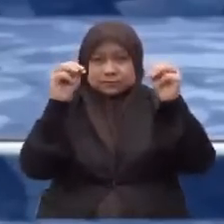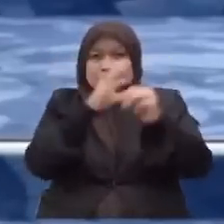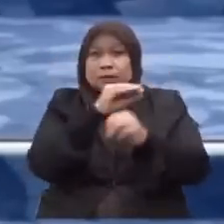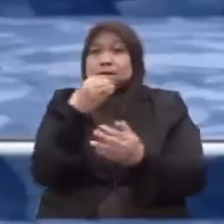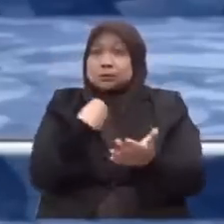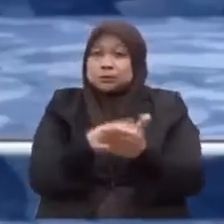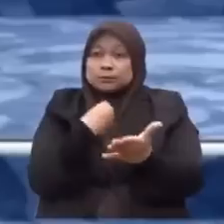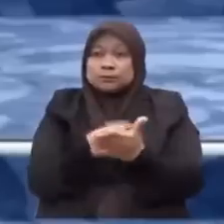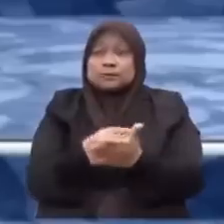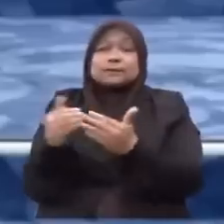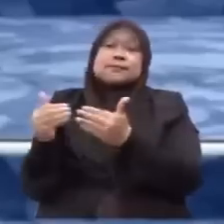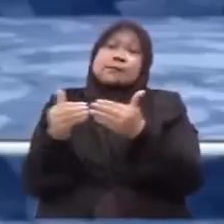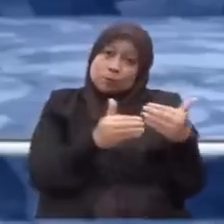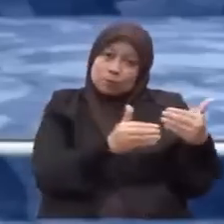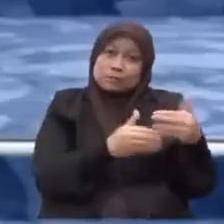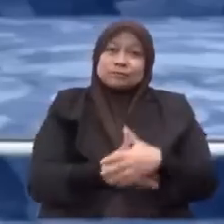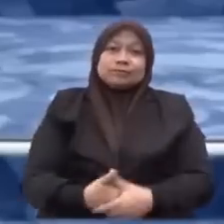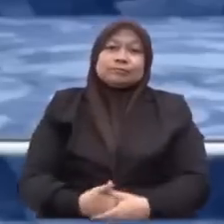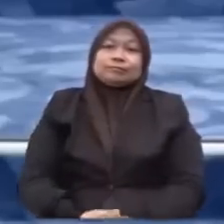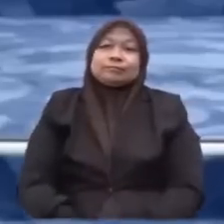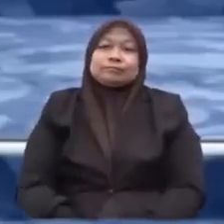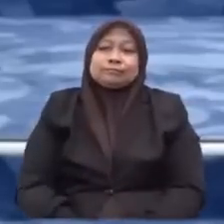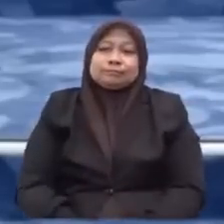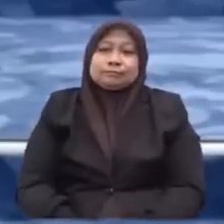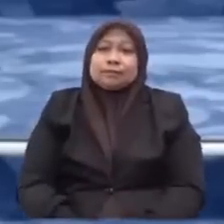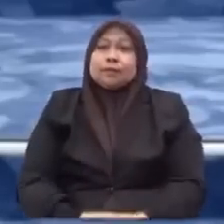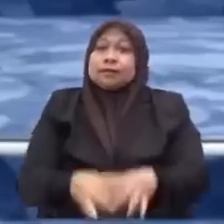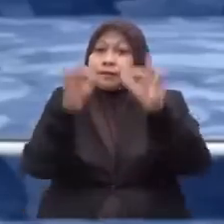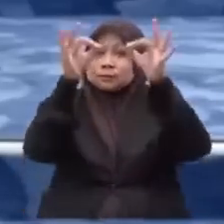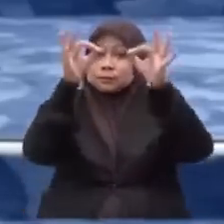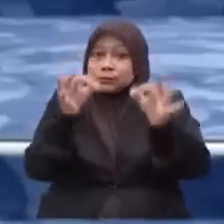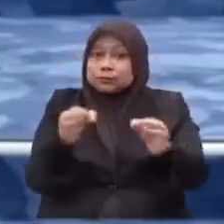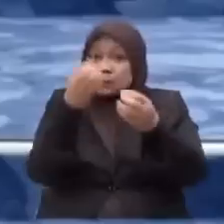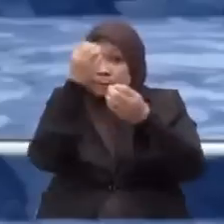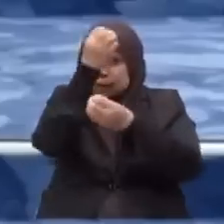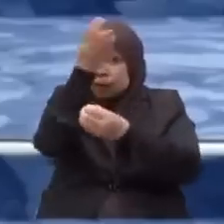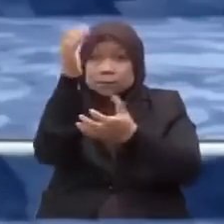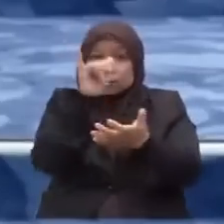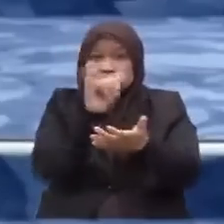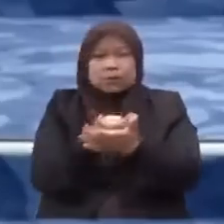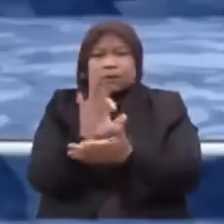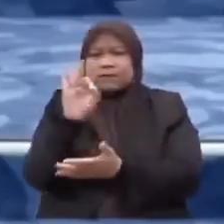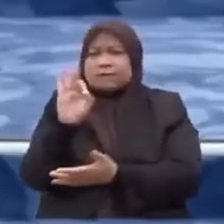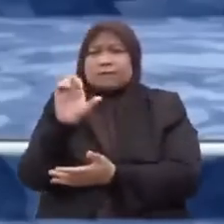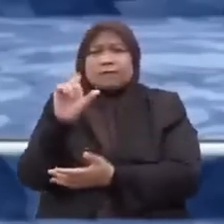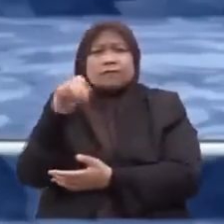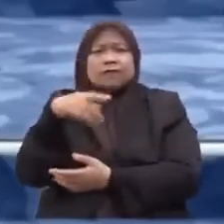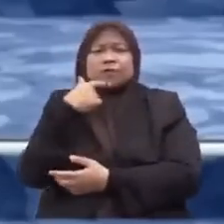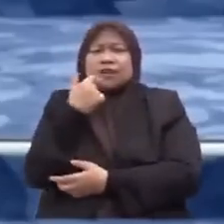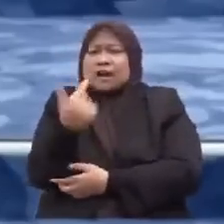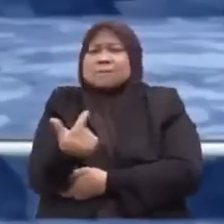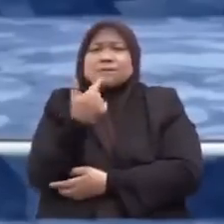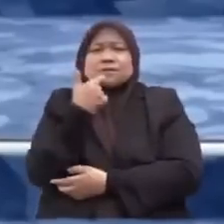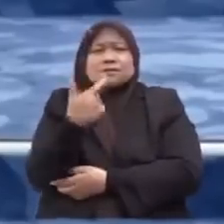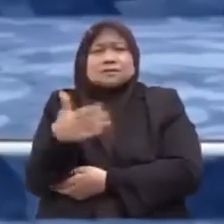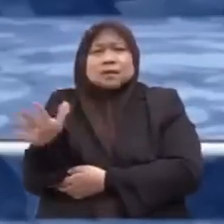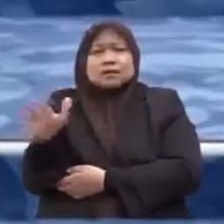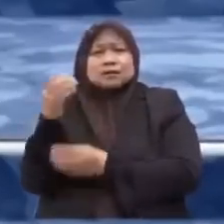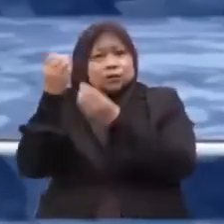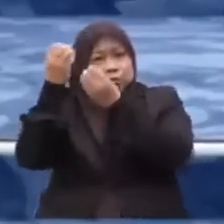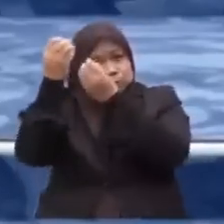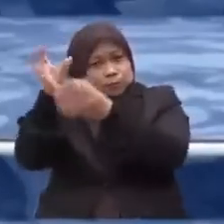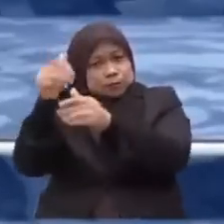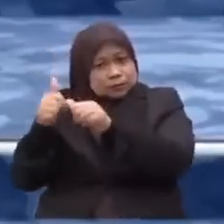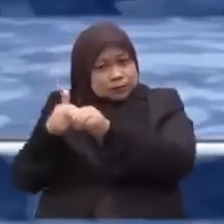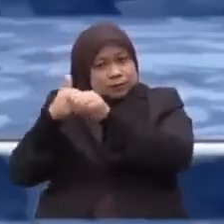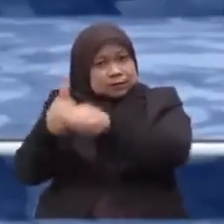saya kata sambung keputusan Pengumuman itu bukan keputusan lama kita umum di umum